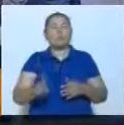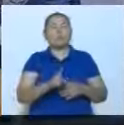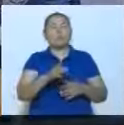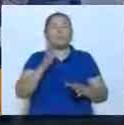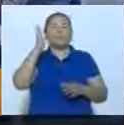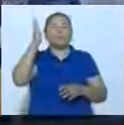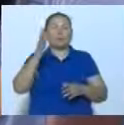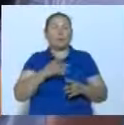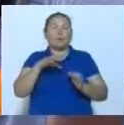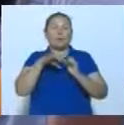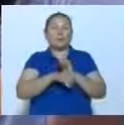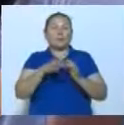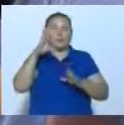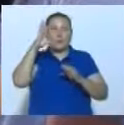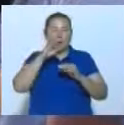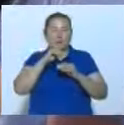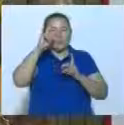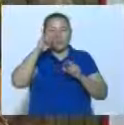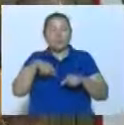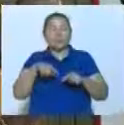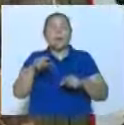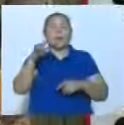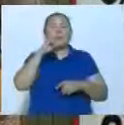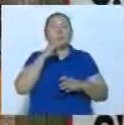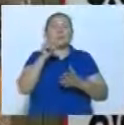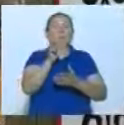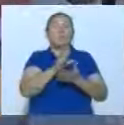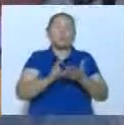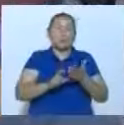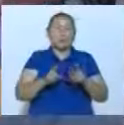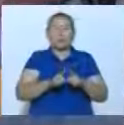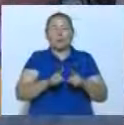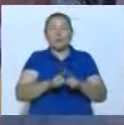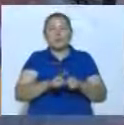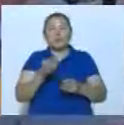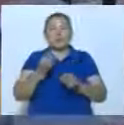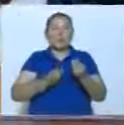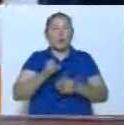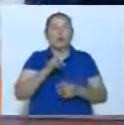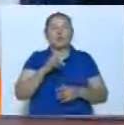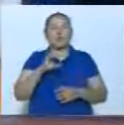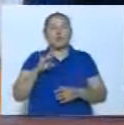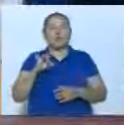в конце вечера литераторы состязались знания казахских пословиц а также они поиграли в древнюю казахскую игру